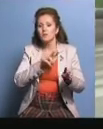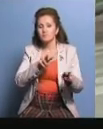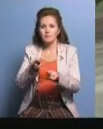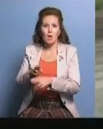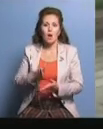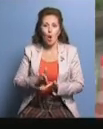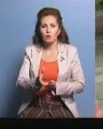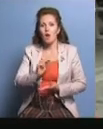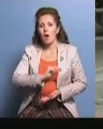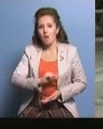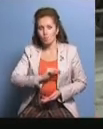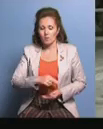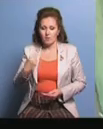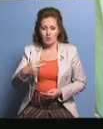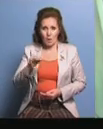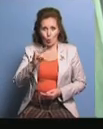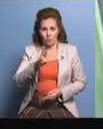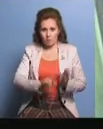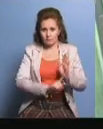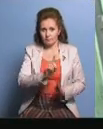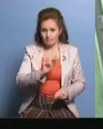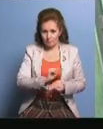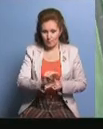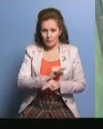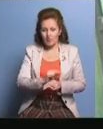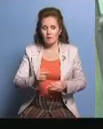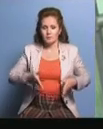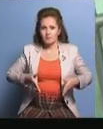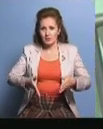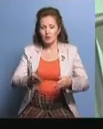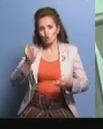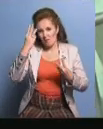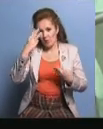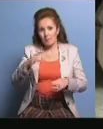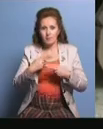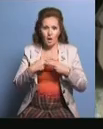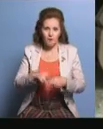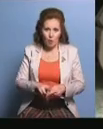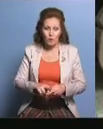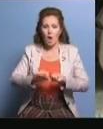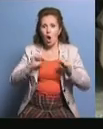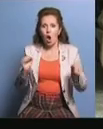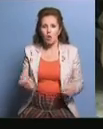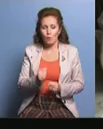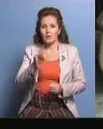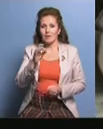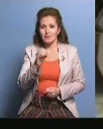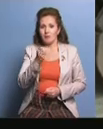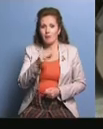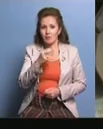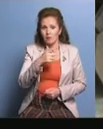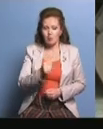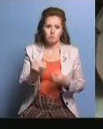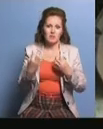здесь начался 20 июня. В реконструкции участка дорожники используют современную технологию – метод холодного ресайклинга. Это позволяет